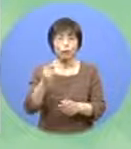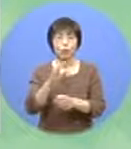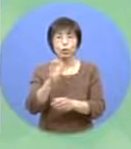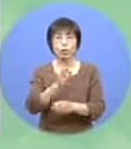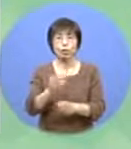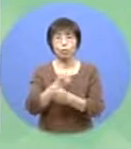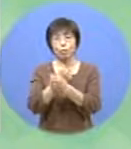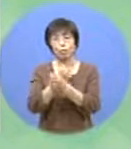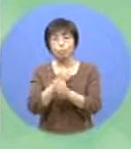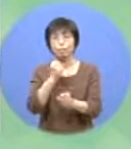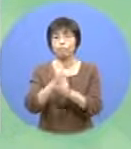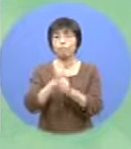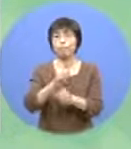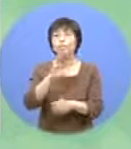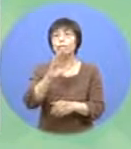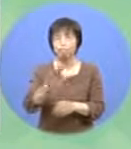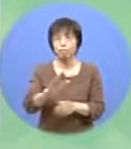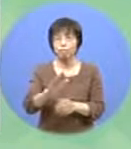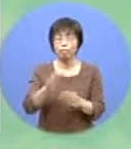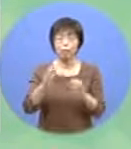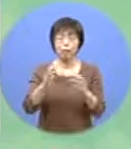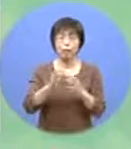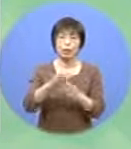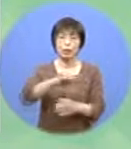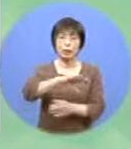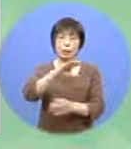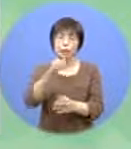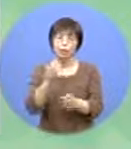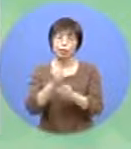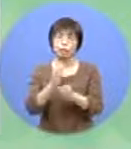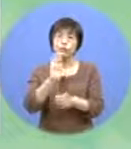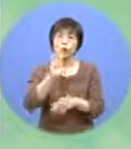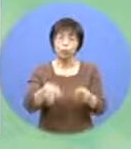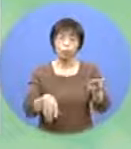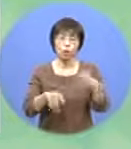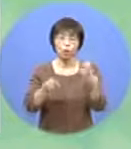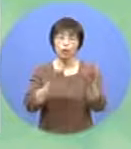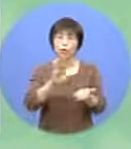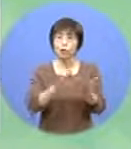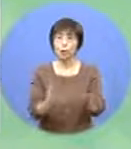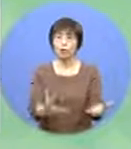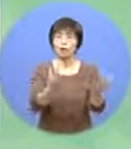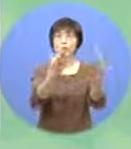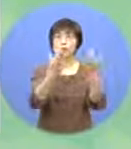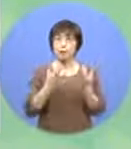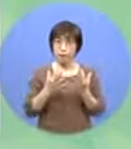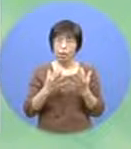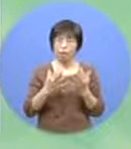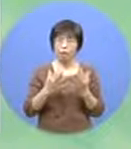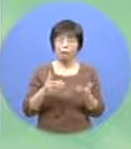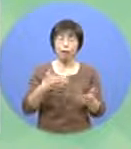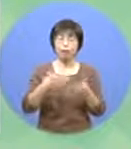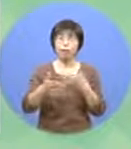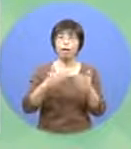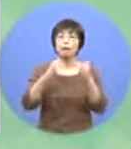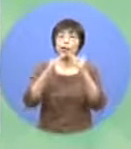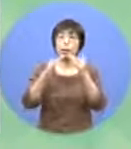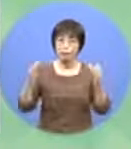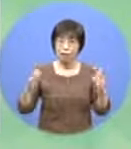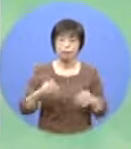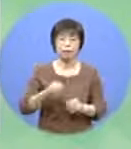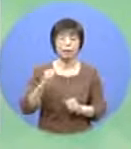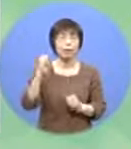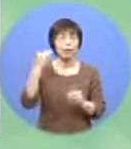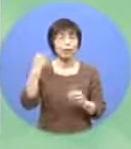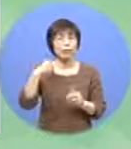行いました。石窯完成後は200名以上が参加した石窯体験会や夏祭りを